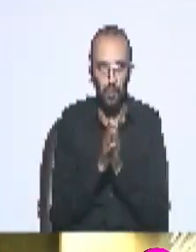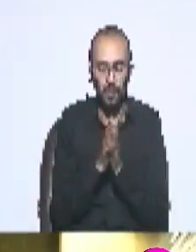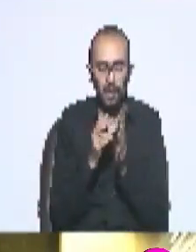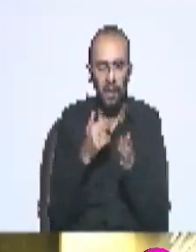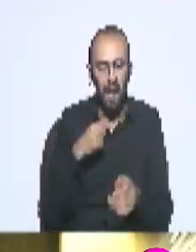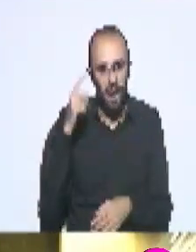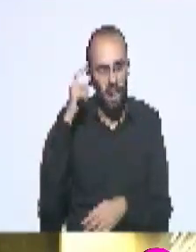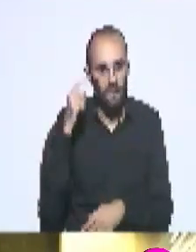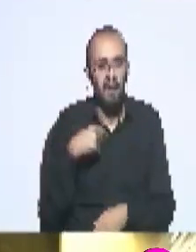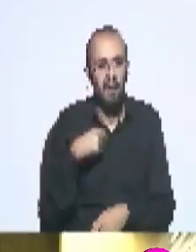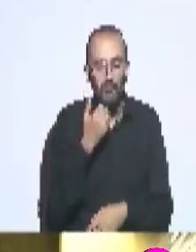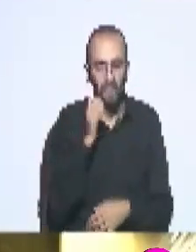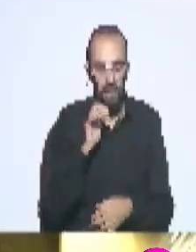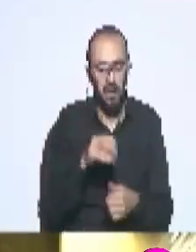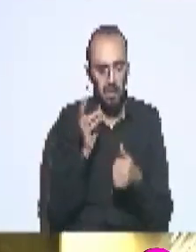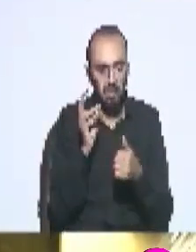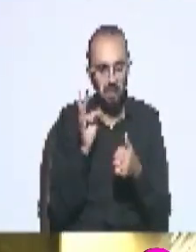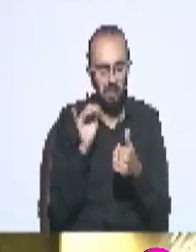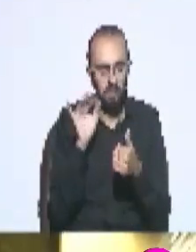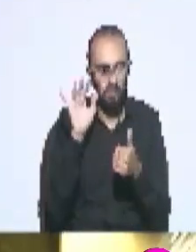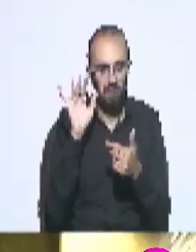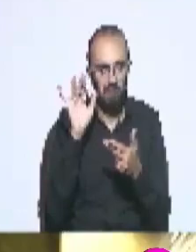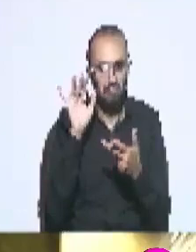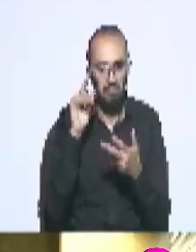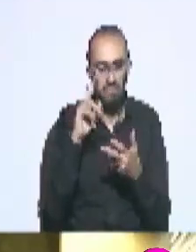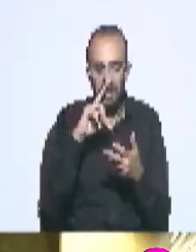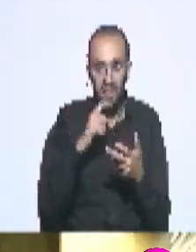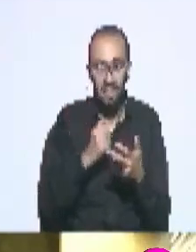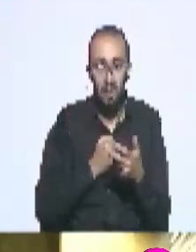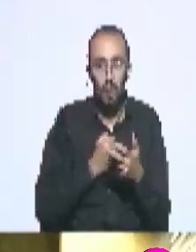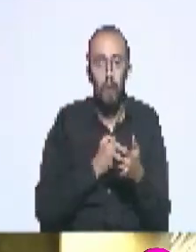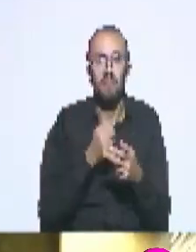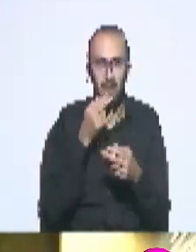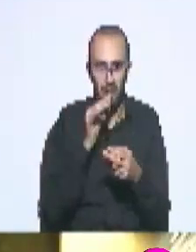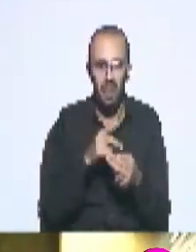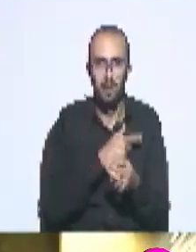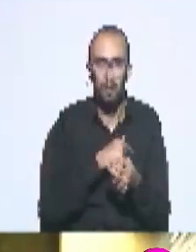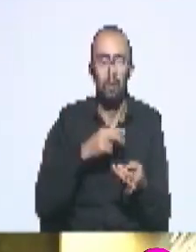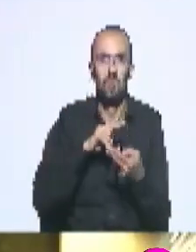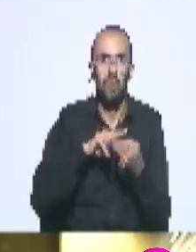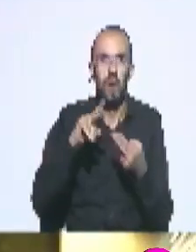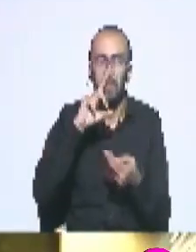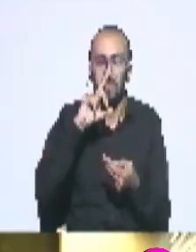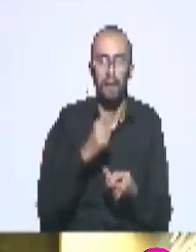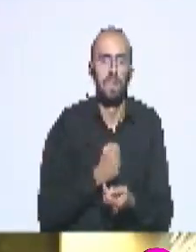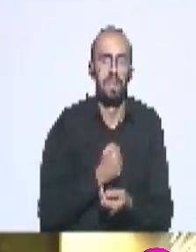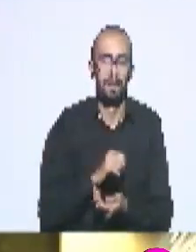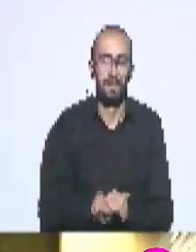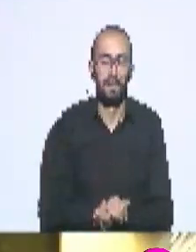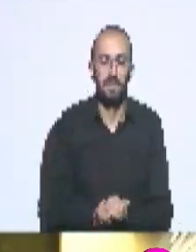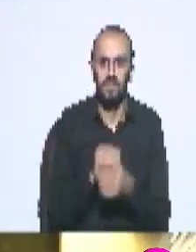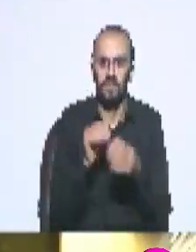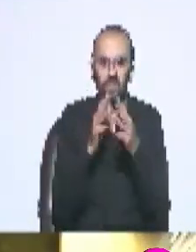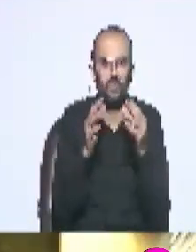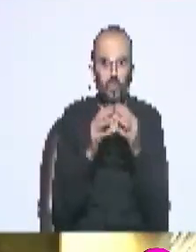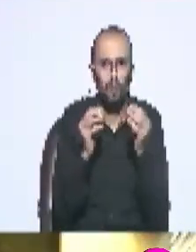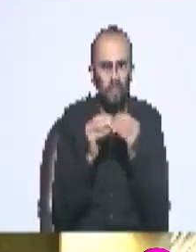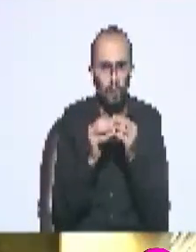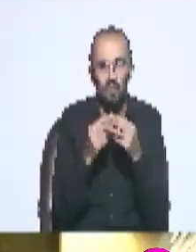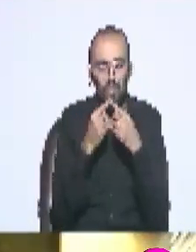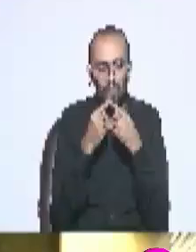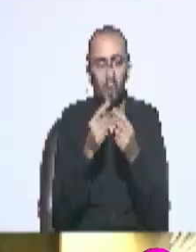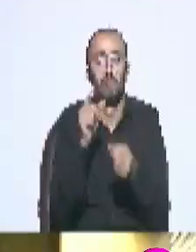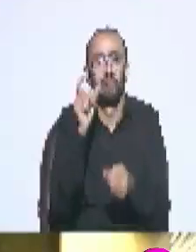عيوبي ومع مميزاتي ده حقيقي بينفع يتعمل النهارده بقى هنعرف ده ينفع يتعمل ولا لا مع